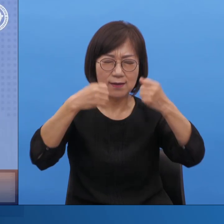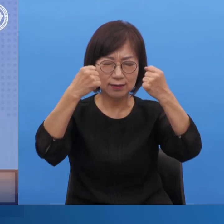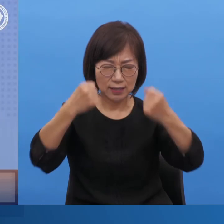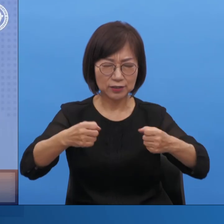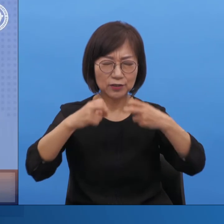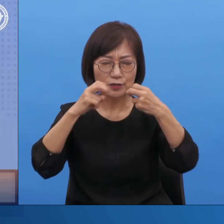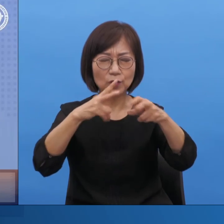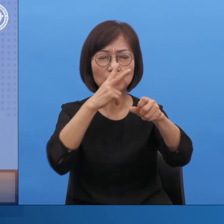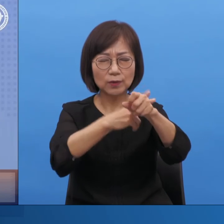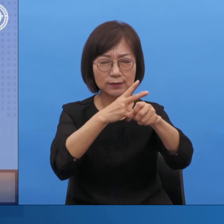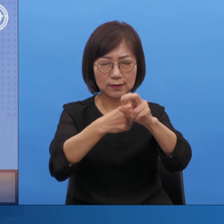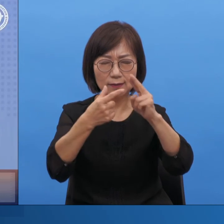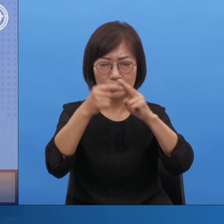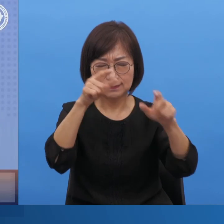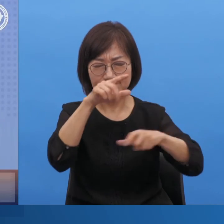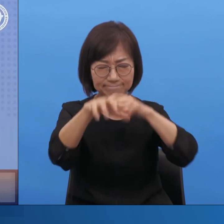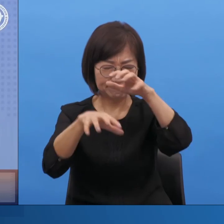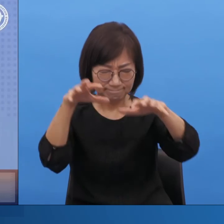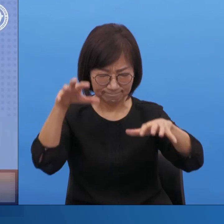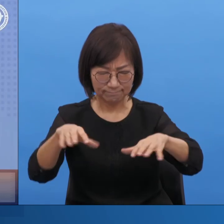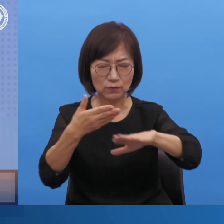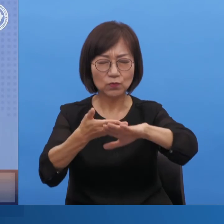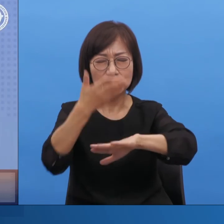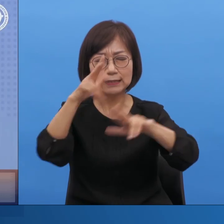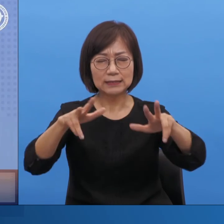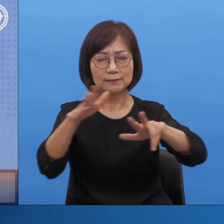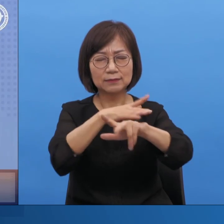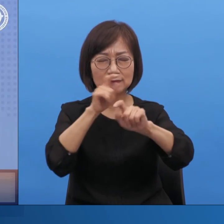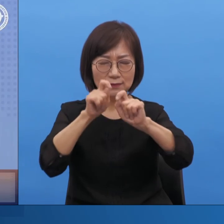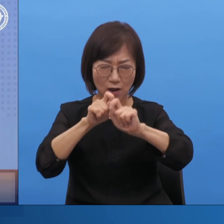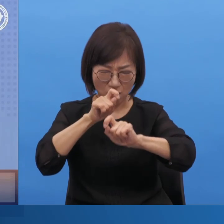scattered missionaries throughout the world and their fields, 지금부터